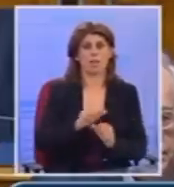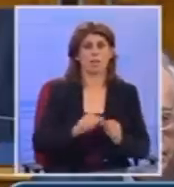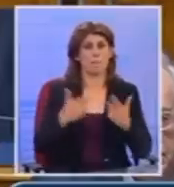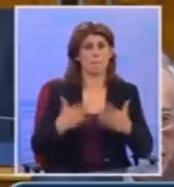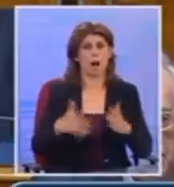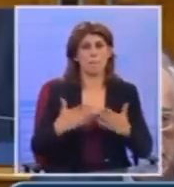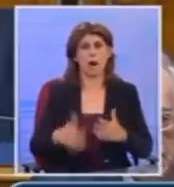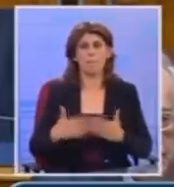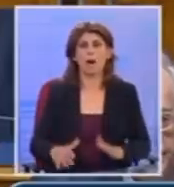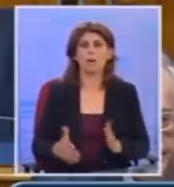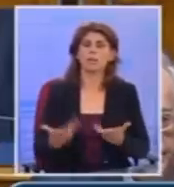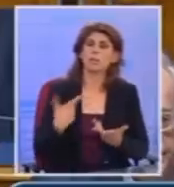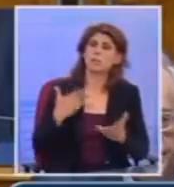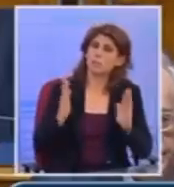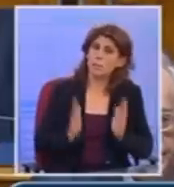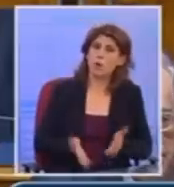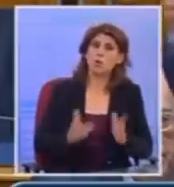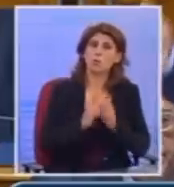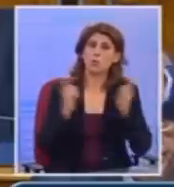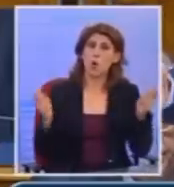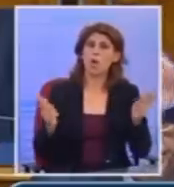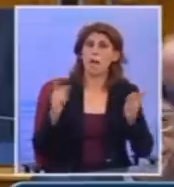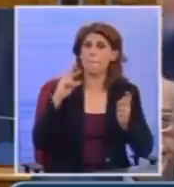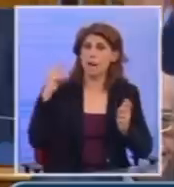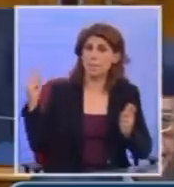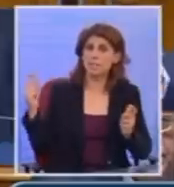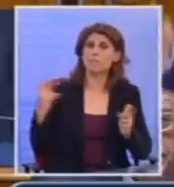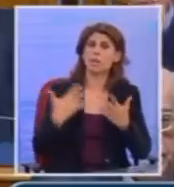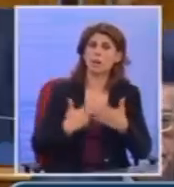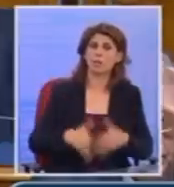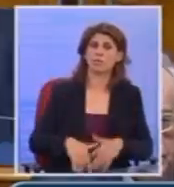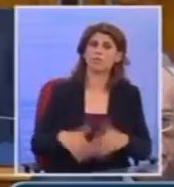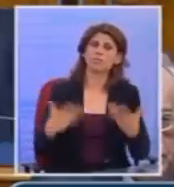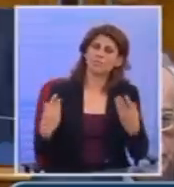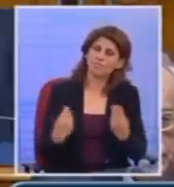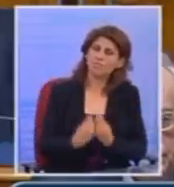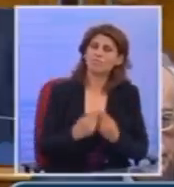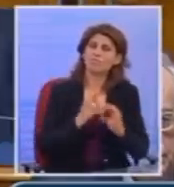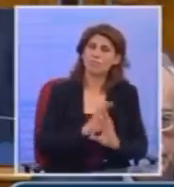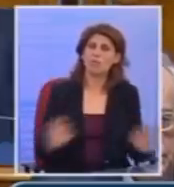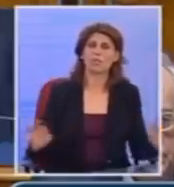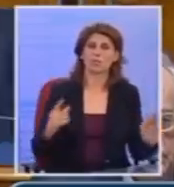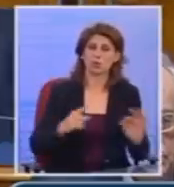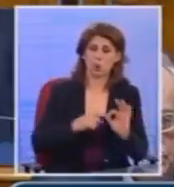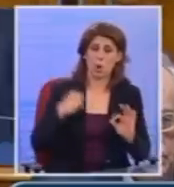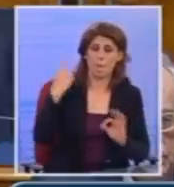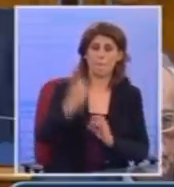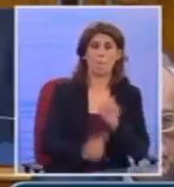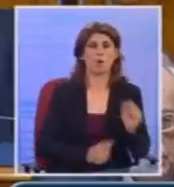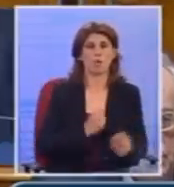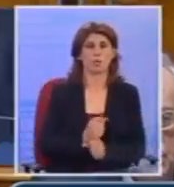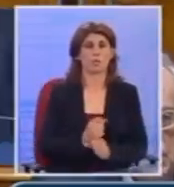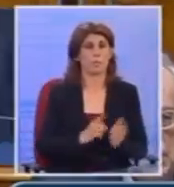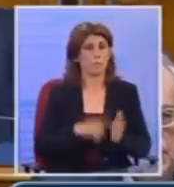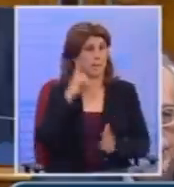θα επιτρέψουν τα σχολεία και τα πανεπιστήμια να λειτουργήσουν αρμονικά την επόμενη χρονιά. Πρέπει να γνωρίζουν οι